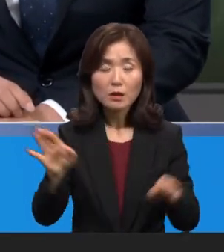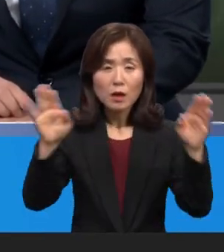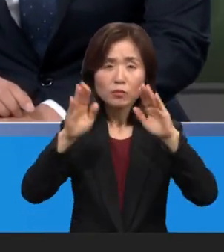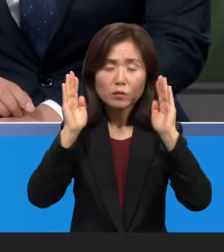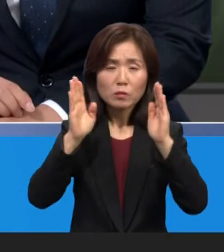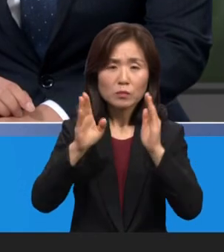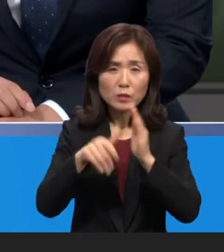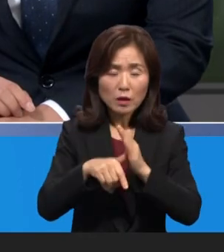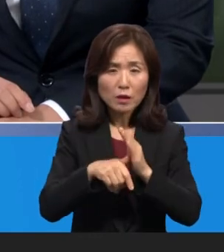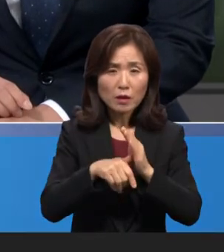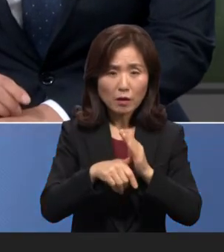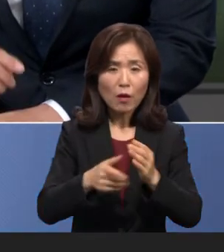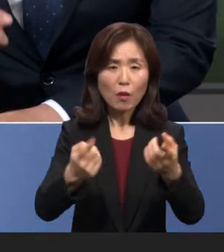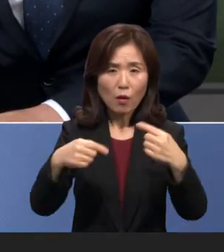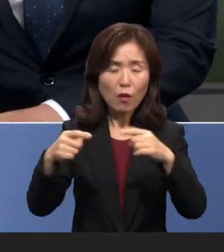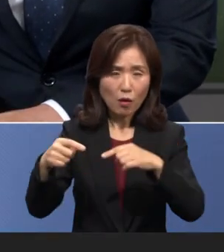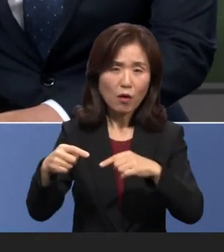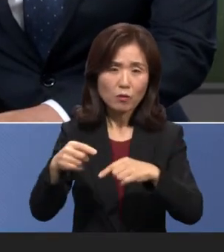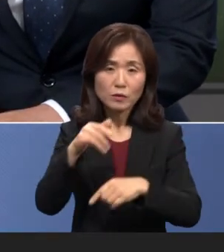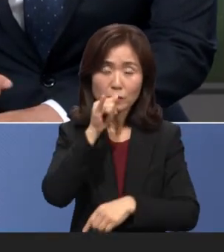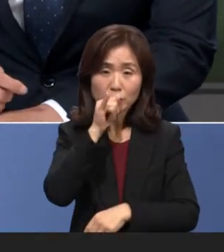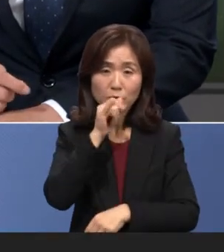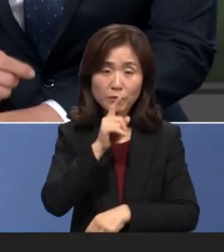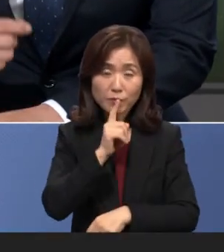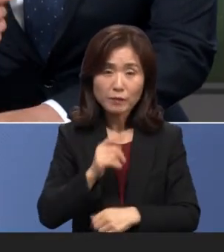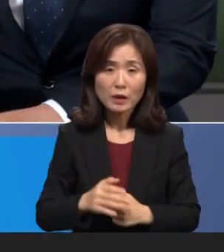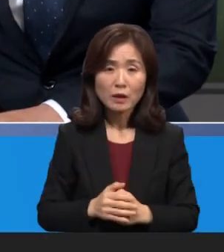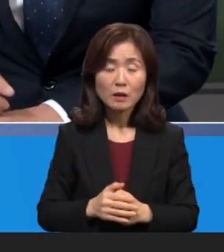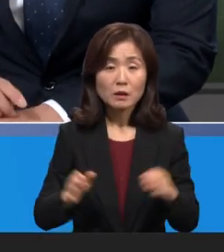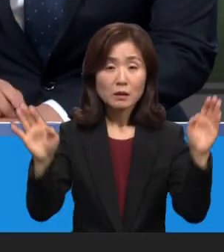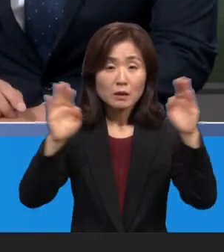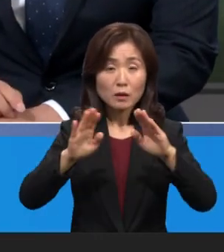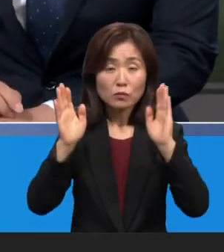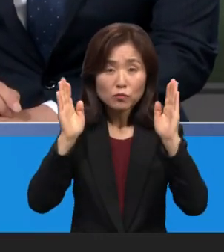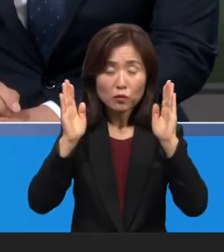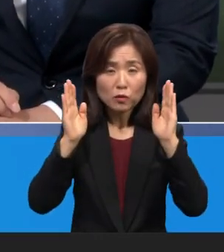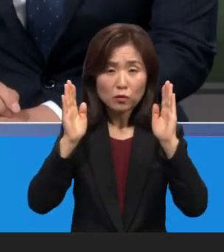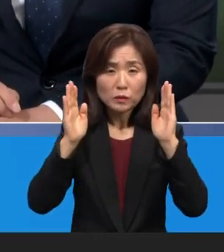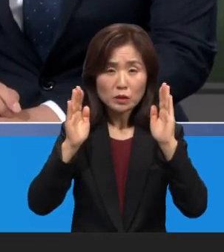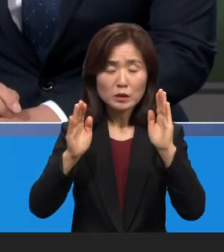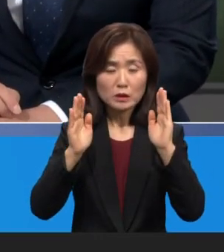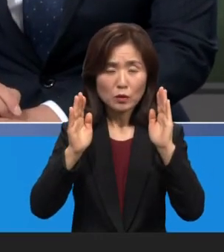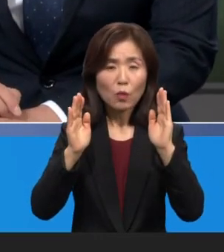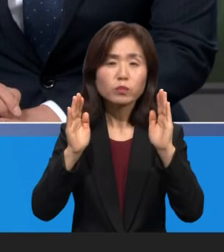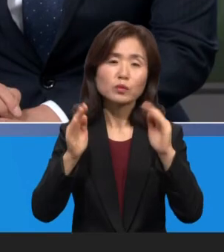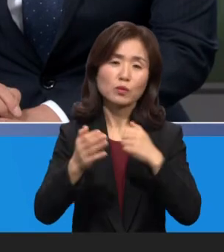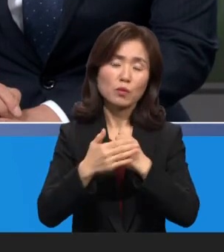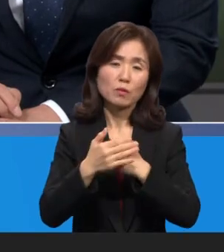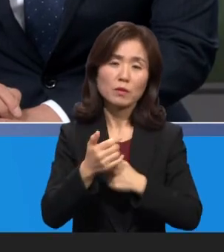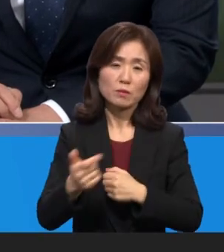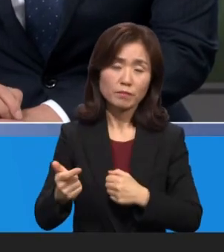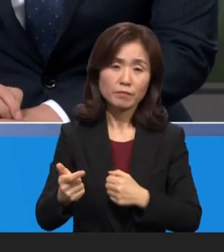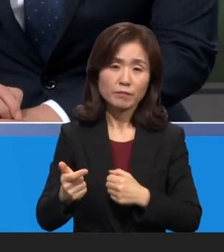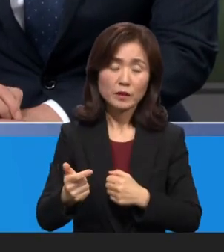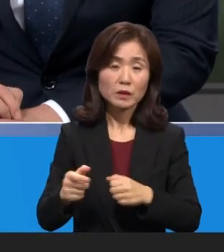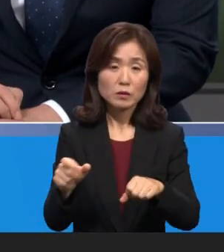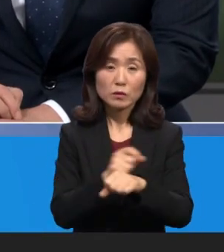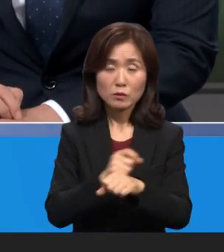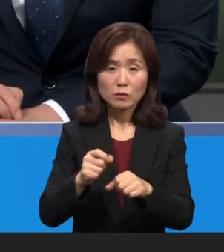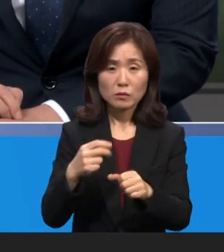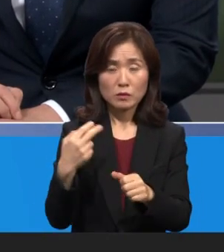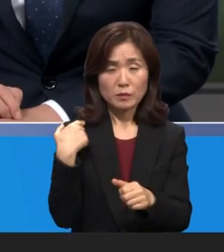변했다고 말했습니다 야간 수업이 수업 진행해도 더 도움이 되는 것이 좀 드러나고 있는데요 어이 학교 특수 담당 교사는